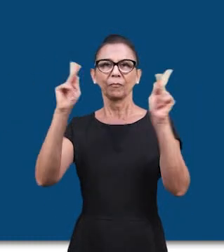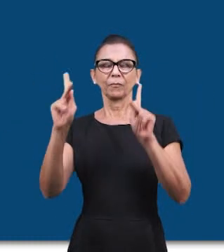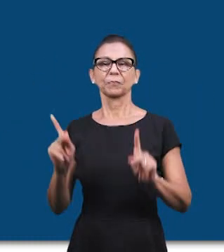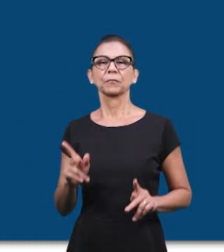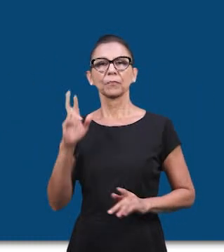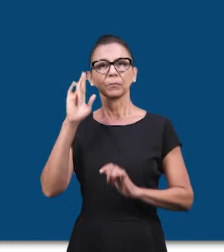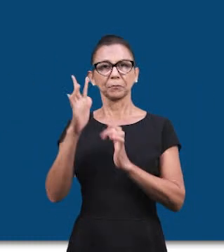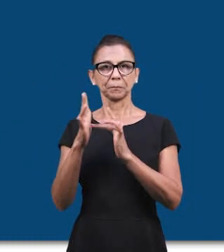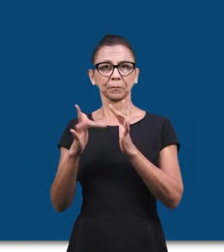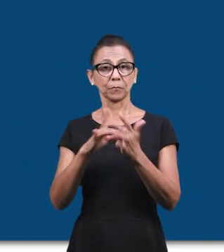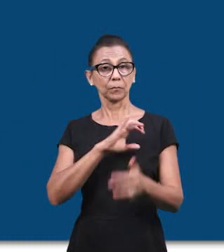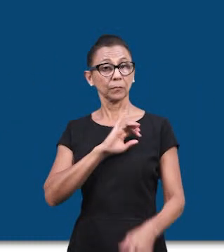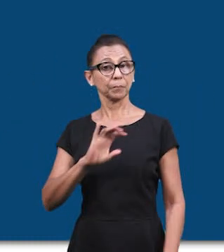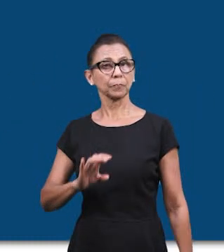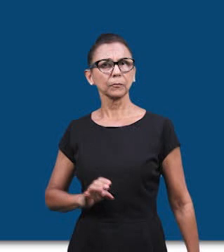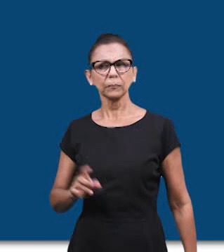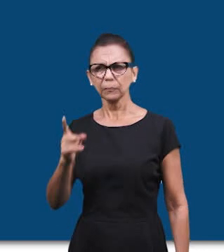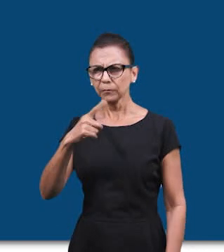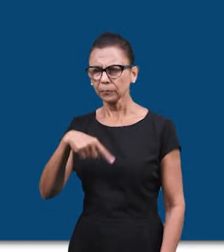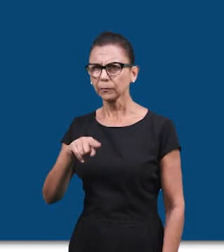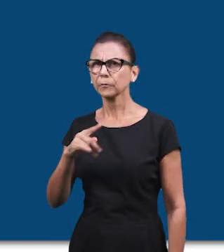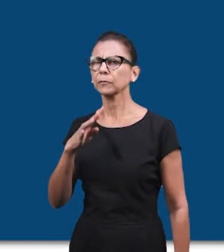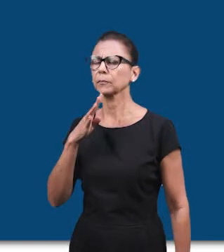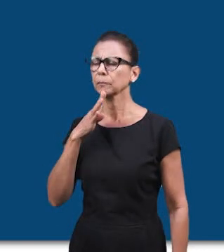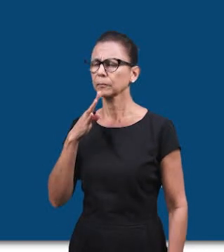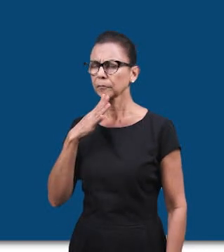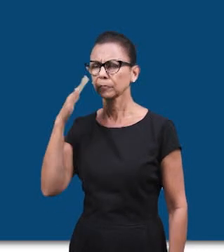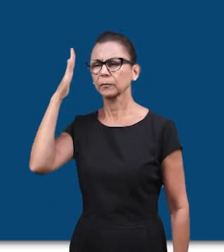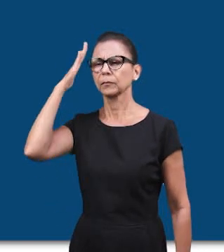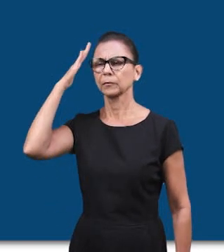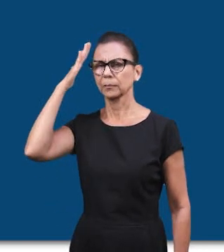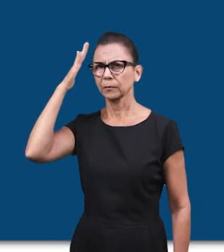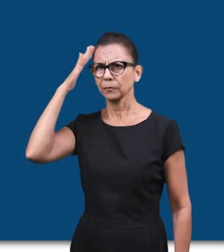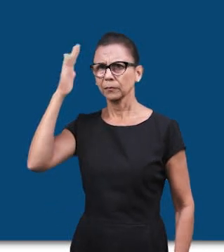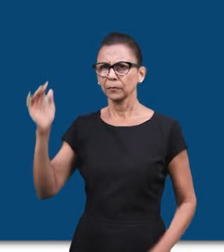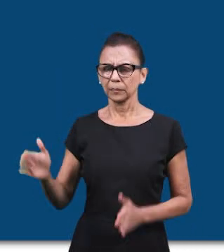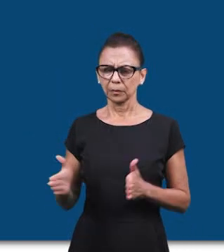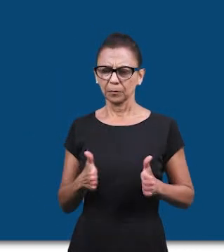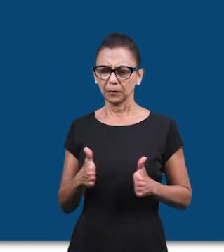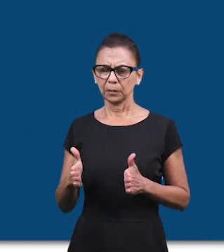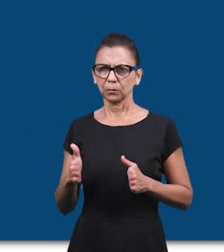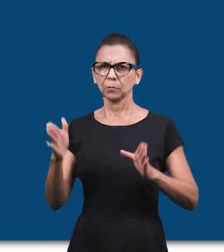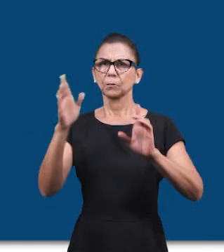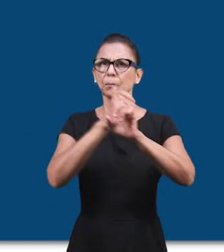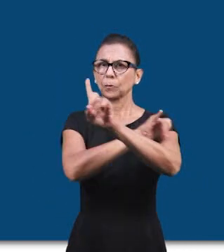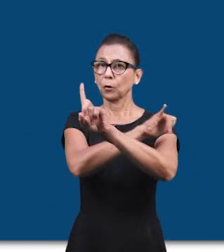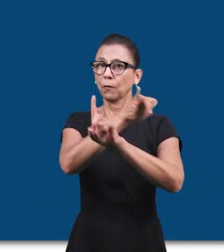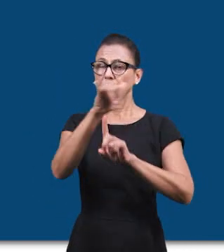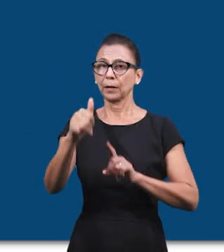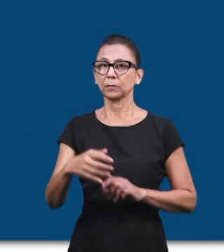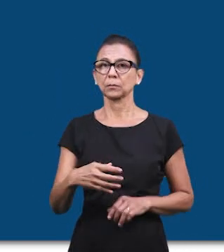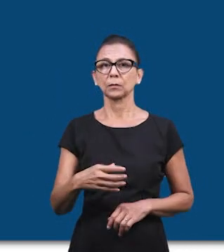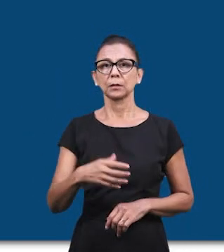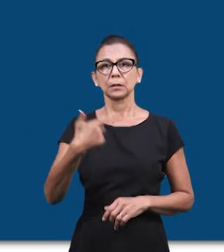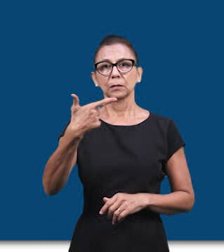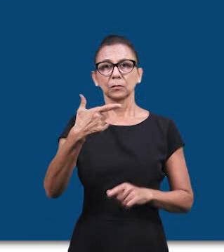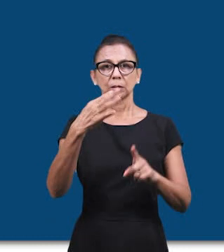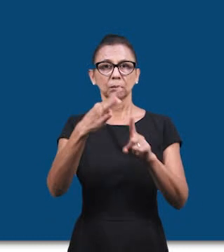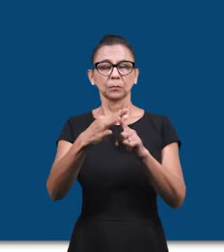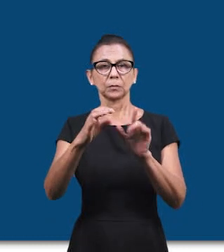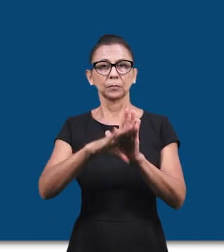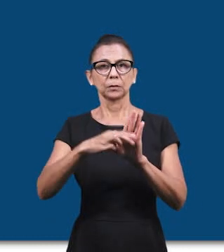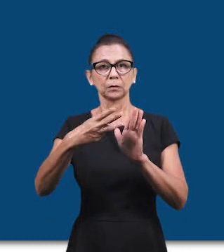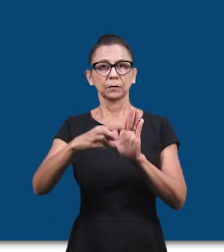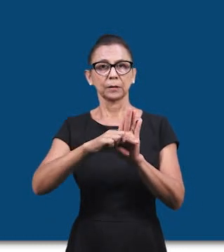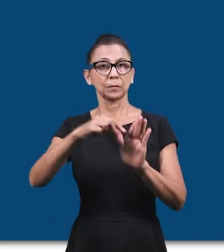приветствовалось миром господа иисуса христа все мы знаем что момент который мы живем он